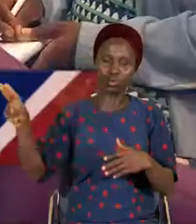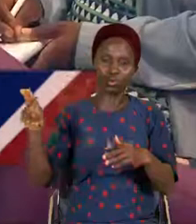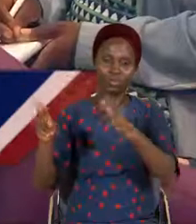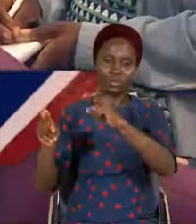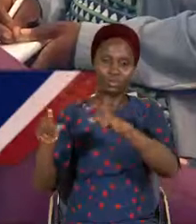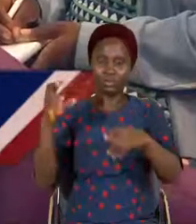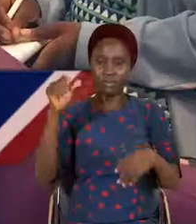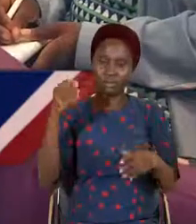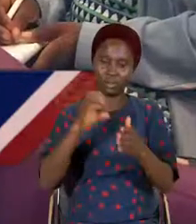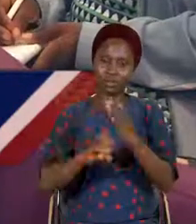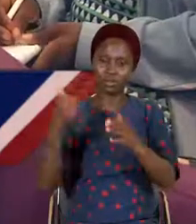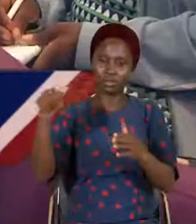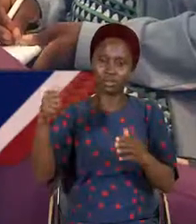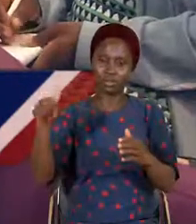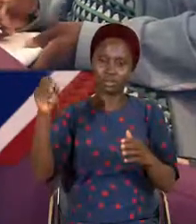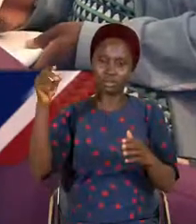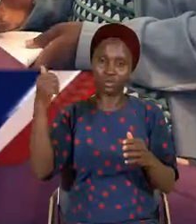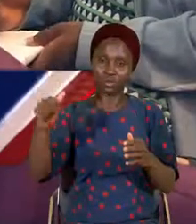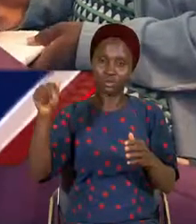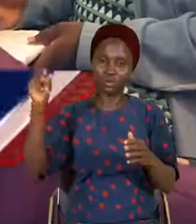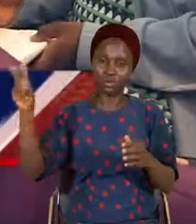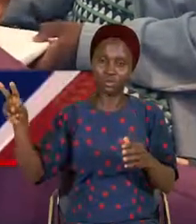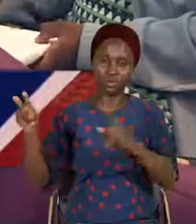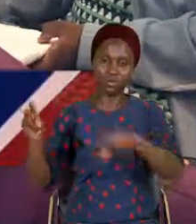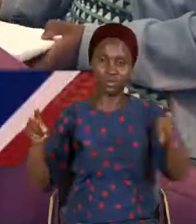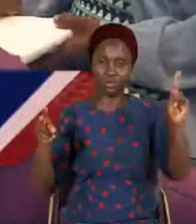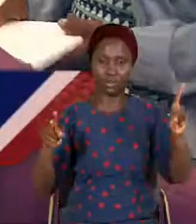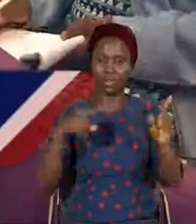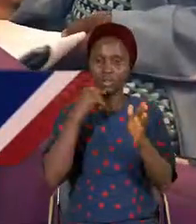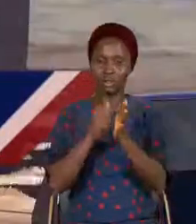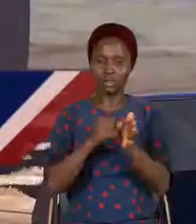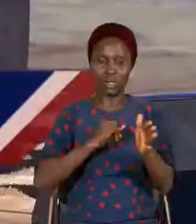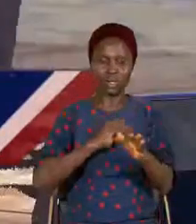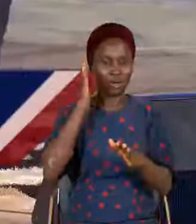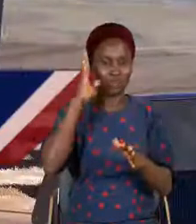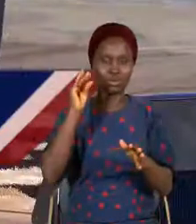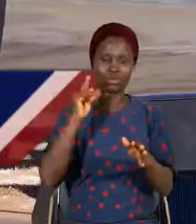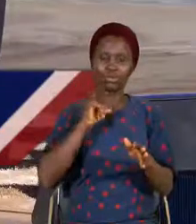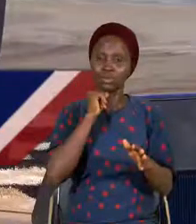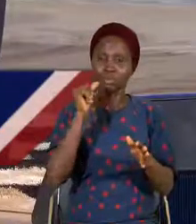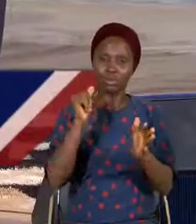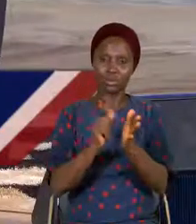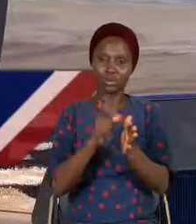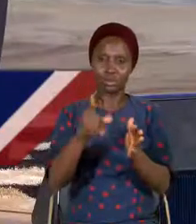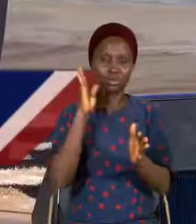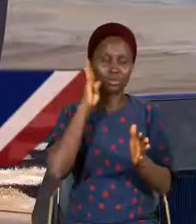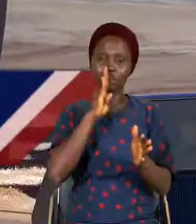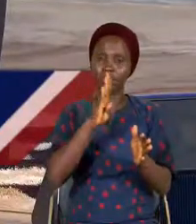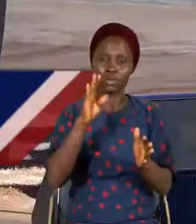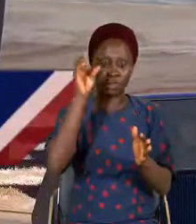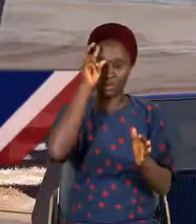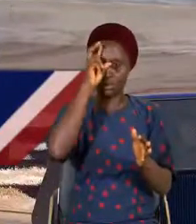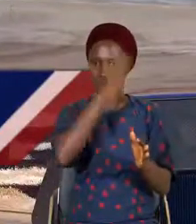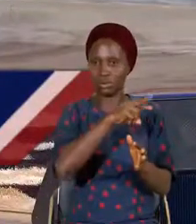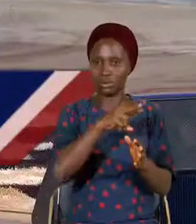1. Pour ce qui concerne les dons spirituels, je ne veux pas, frère, que vous soyez dans l'ignorance.